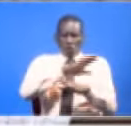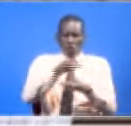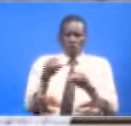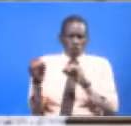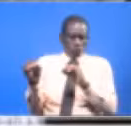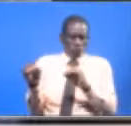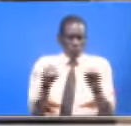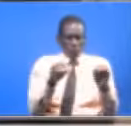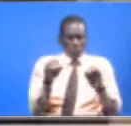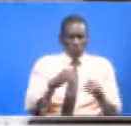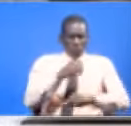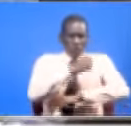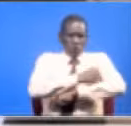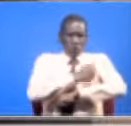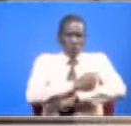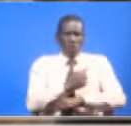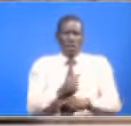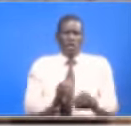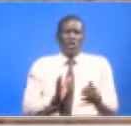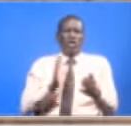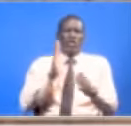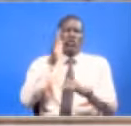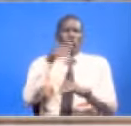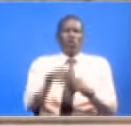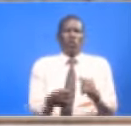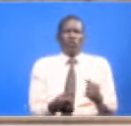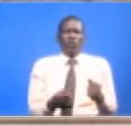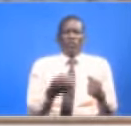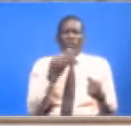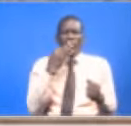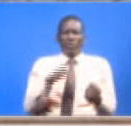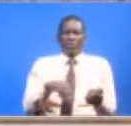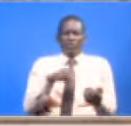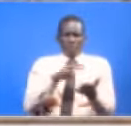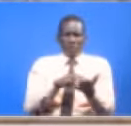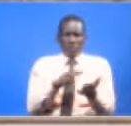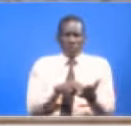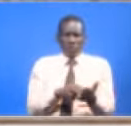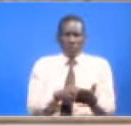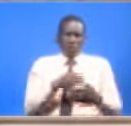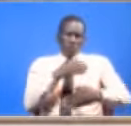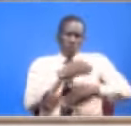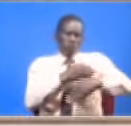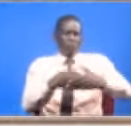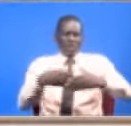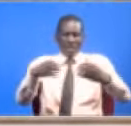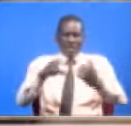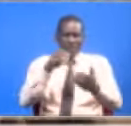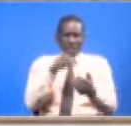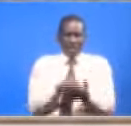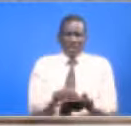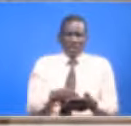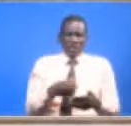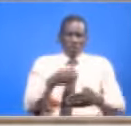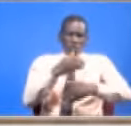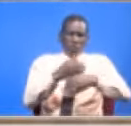juu ni zaidi ya milioni 300, kujengwe madarasa, kujengwe na